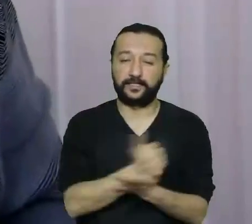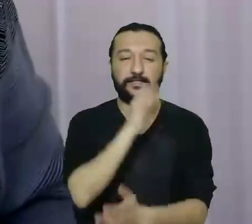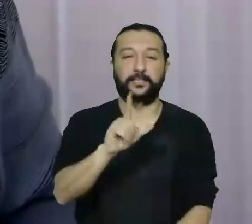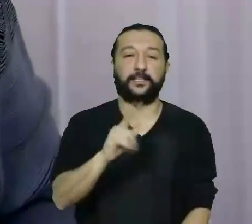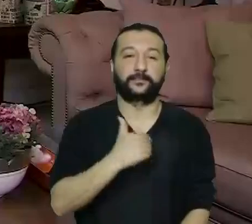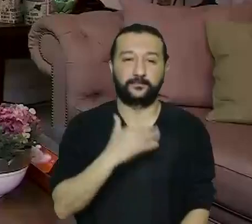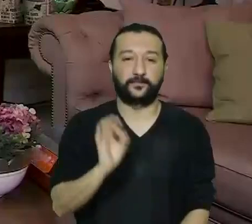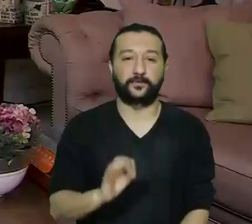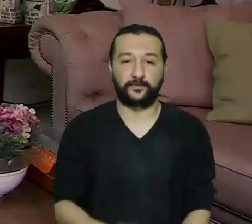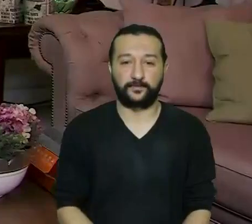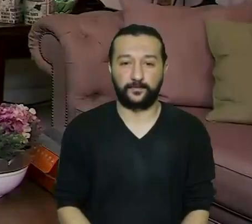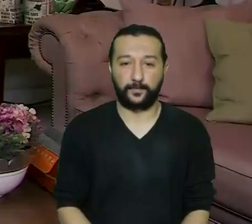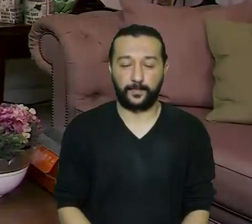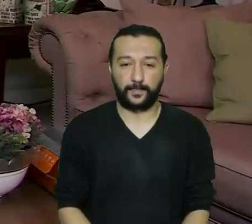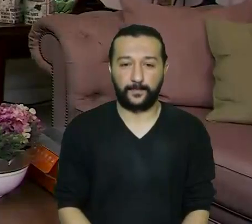lira.